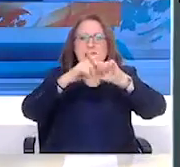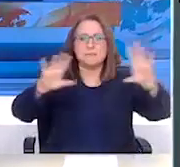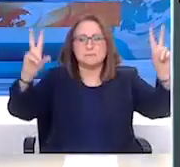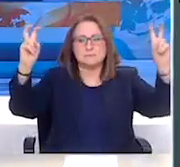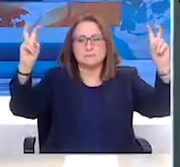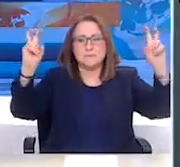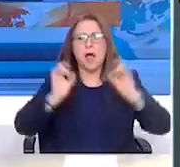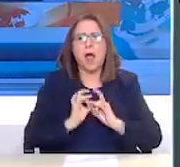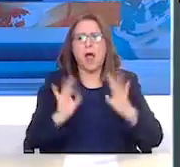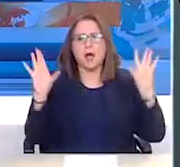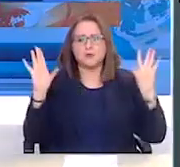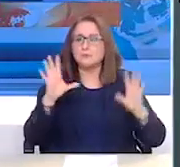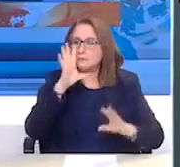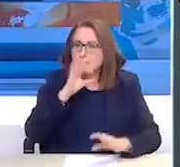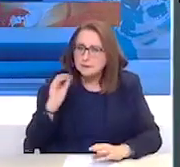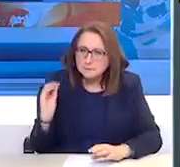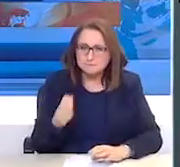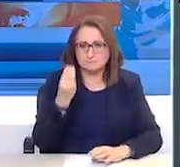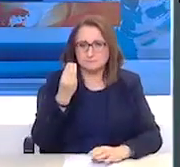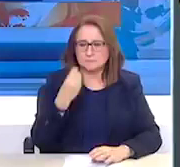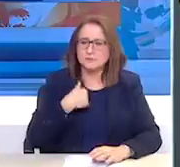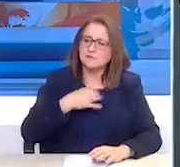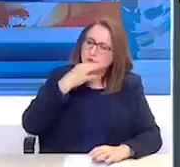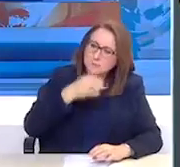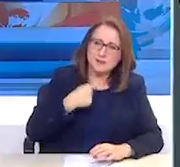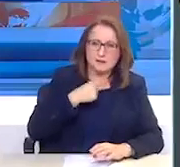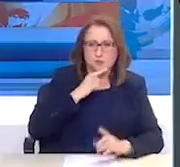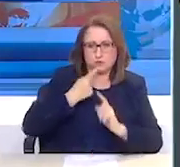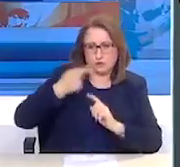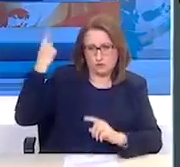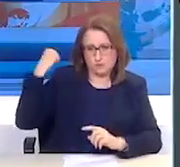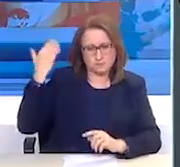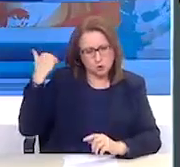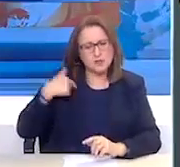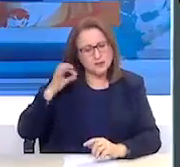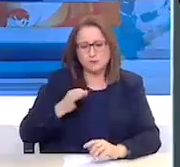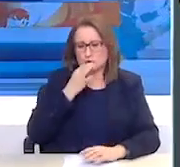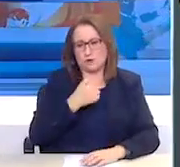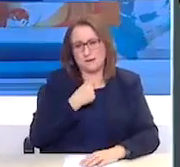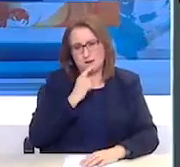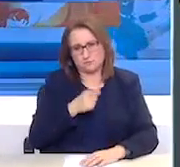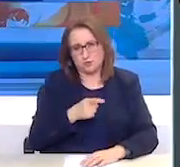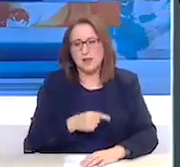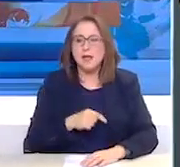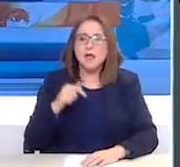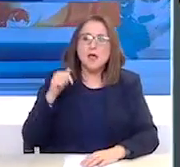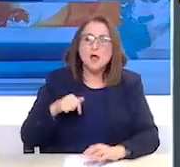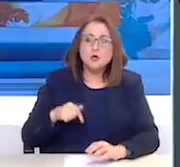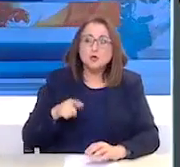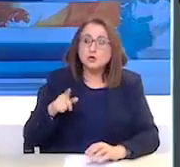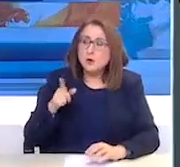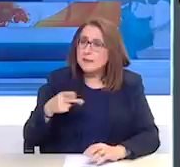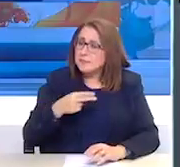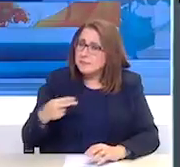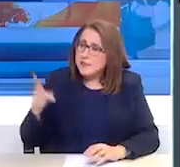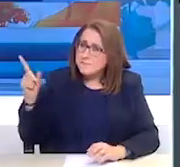αυξηθεί ή υπάρχουν τραγικοί ρυθμοί αύξηση όπως αυτή που βλέπουμε στην Ισπανία, στην Ιταλία, δεν νομίζω με τα δεδομένα που έχουμε αυτή τη